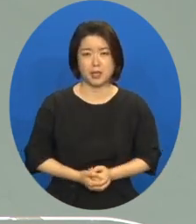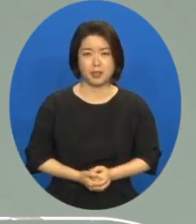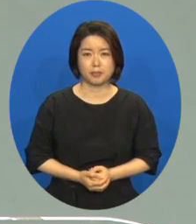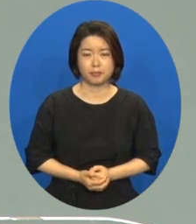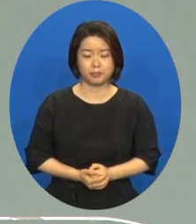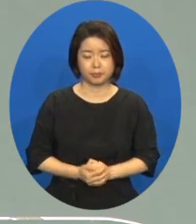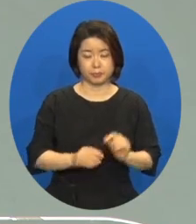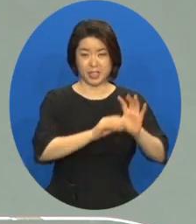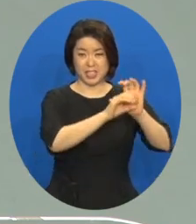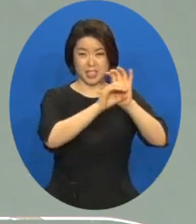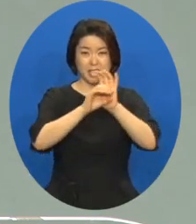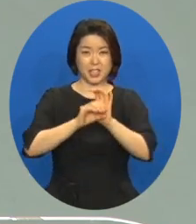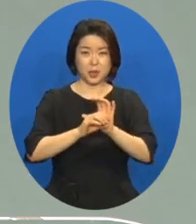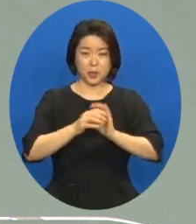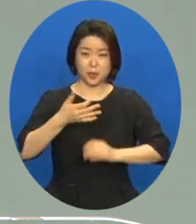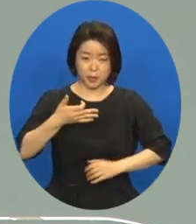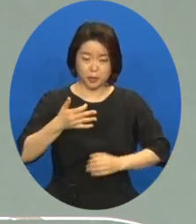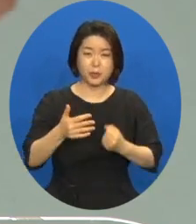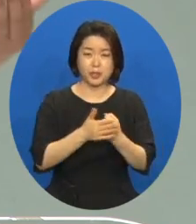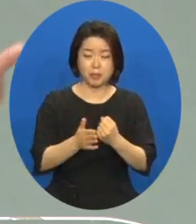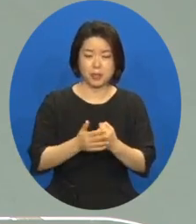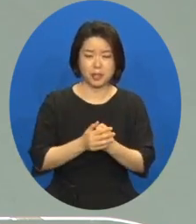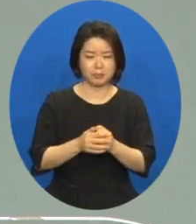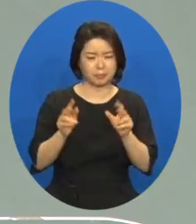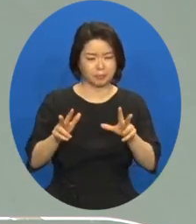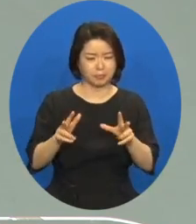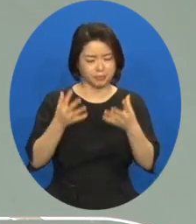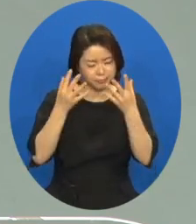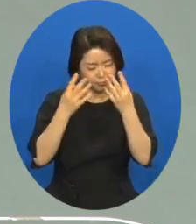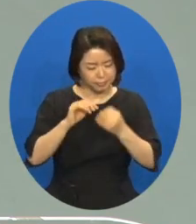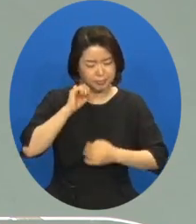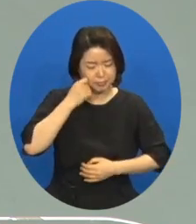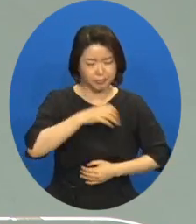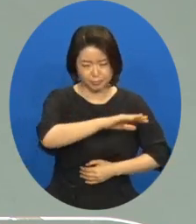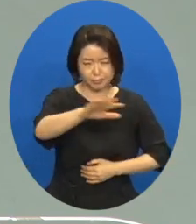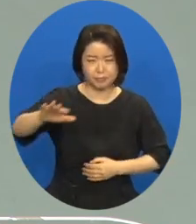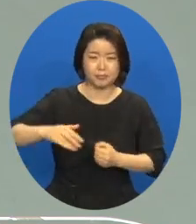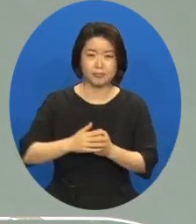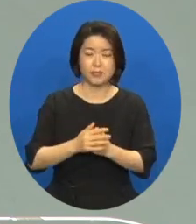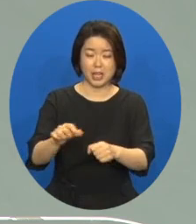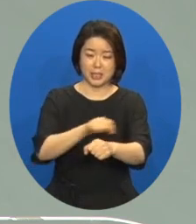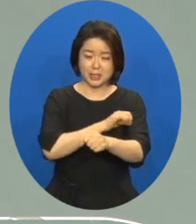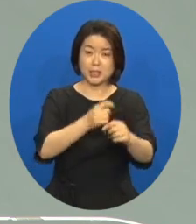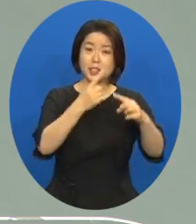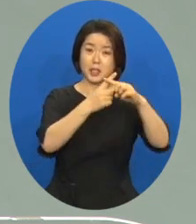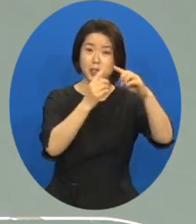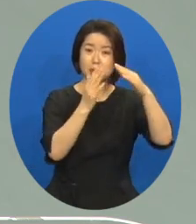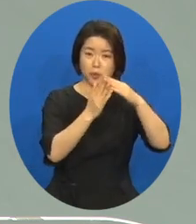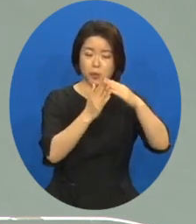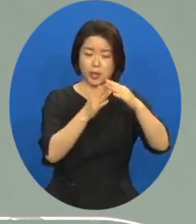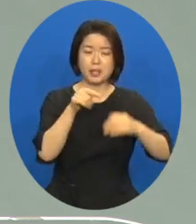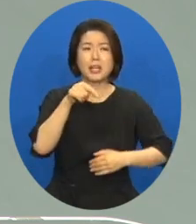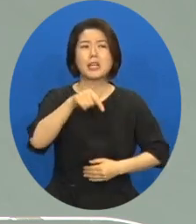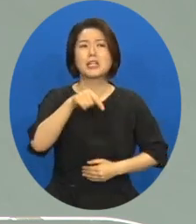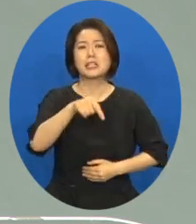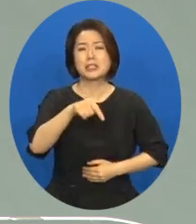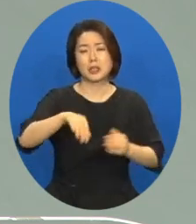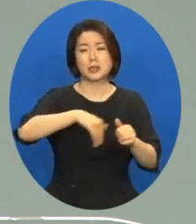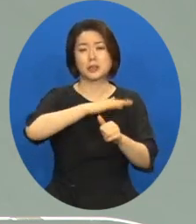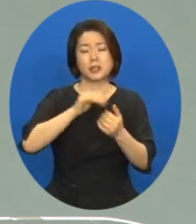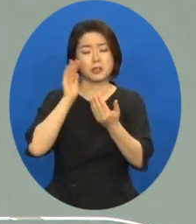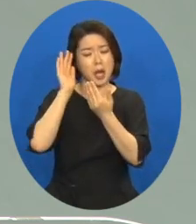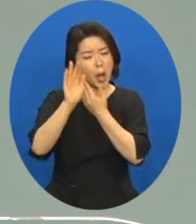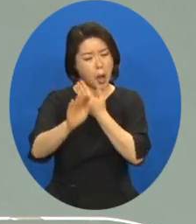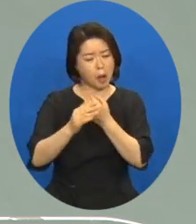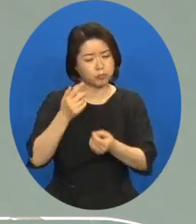바이러스 감염증으로 인해서 지금 대단히 어렵습니다. 특히 교회가 이런 상황에서 앞으로 어떻게